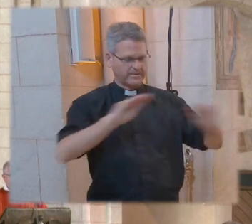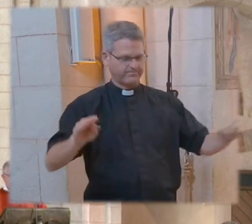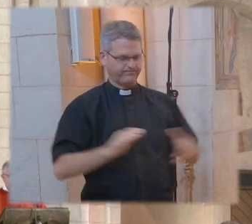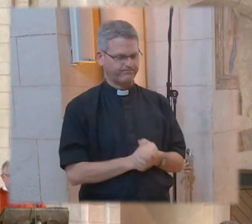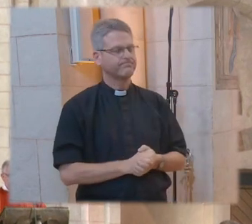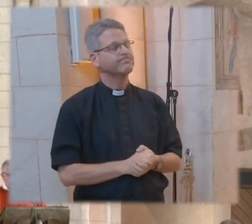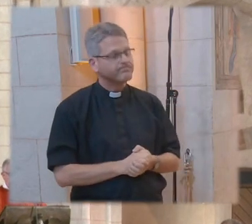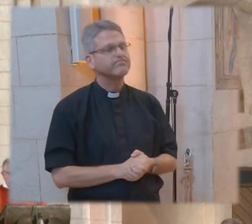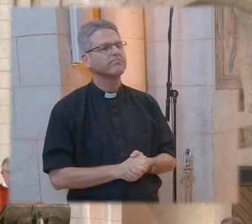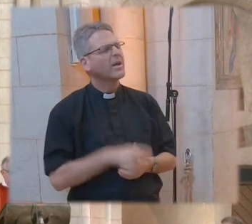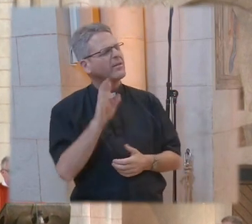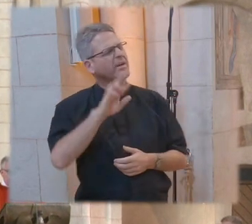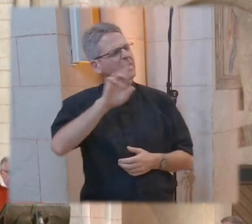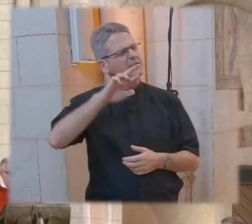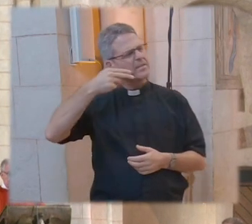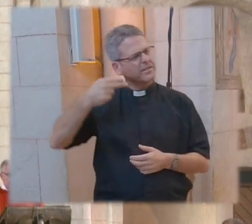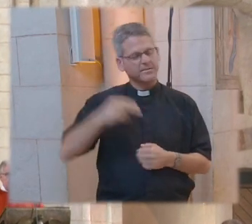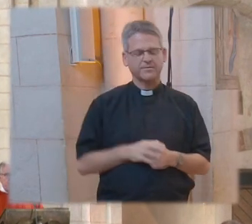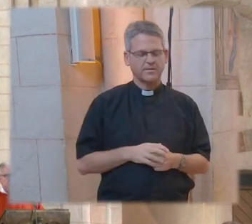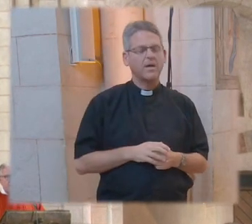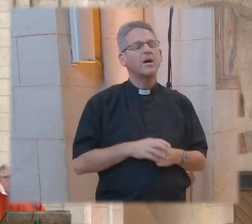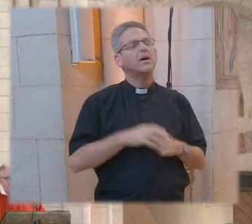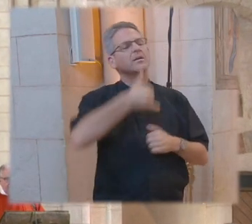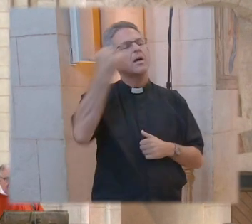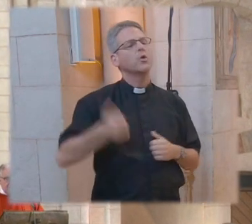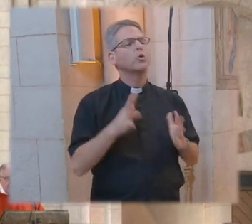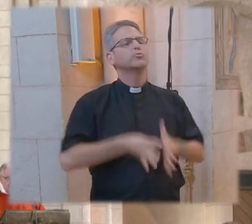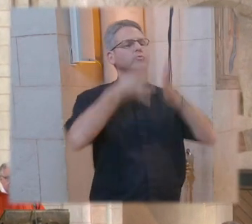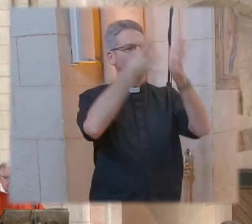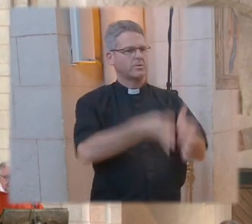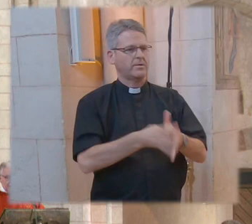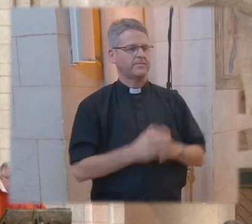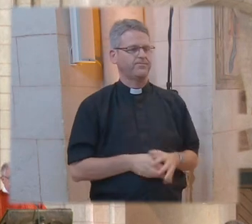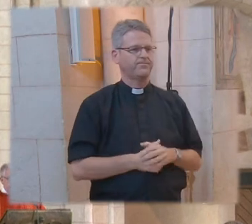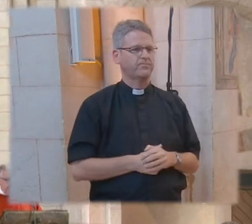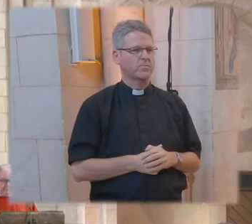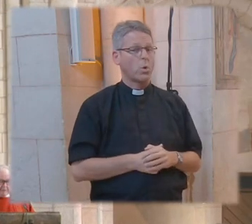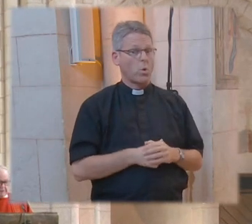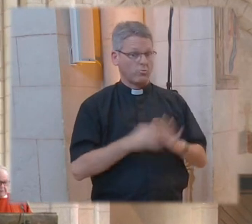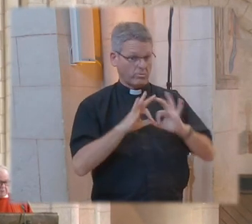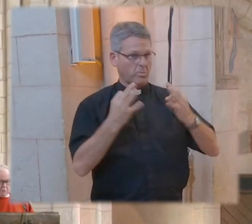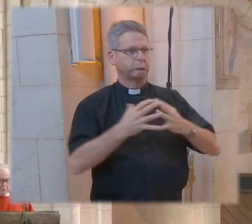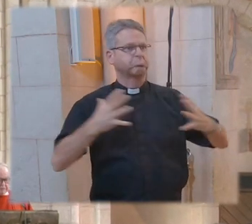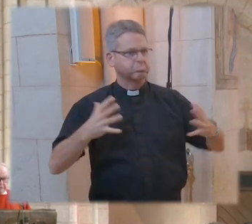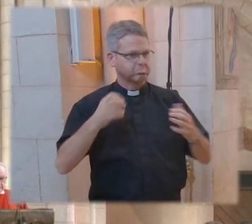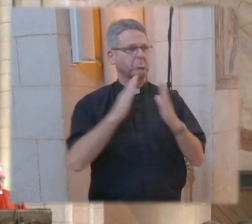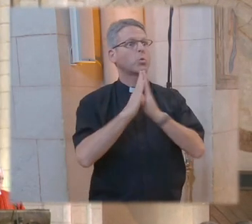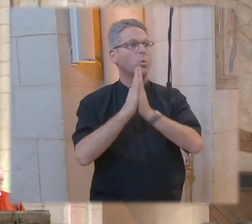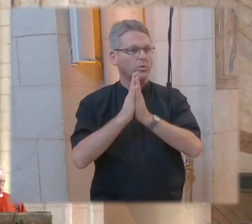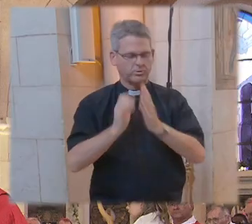Richard Henkes wurde im Jahre 1900 in eine große katholische Familie geboren.